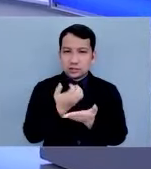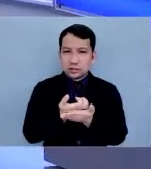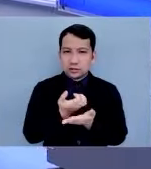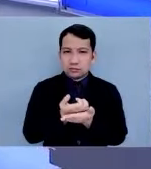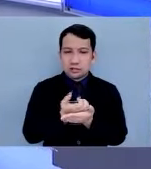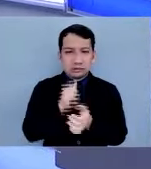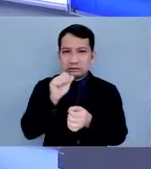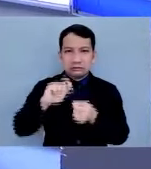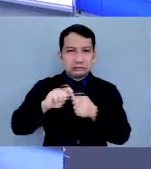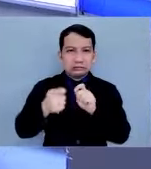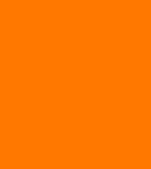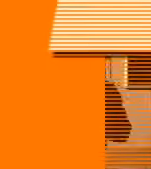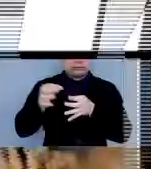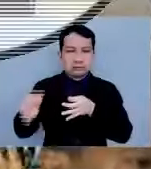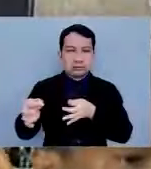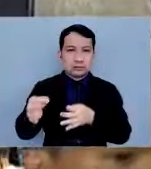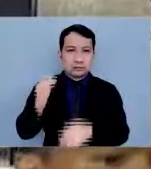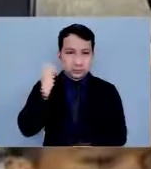si John Aroa.